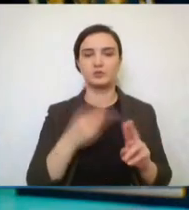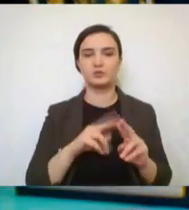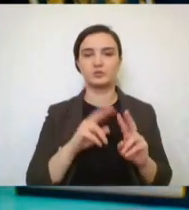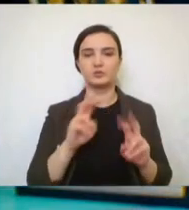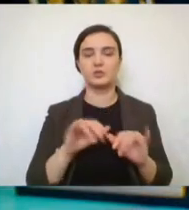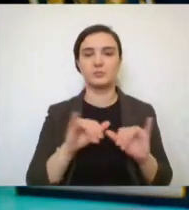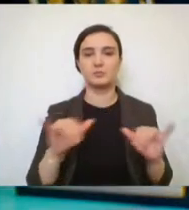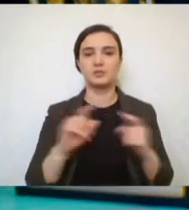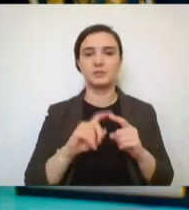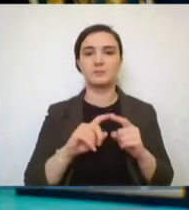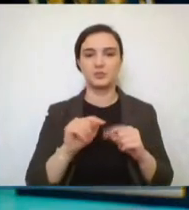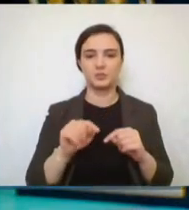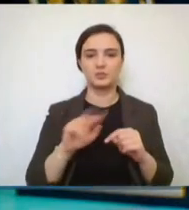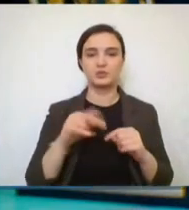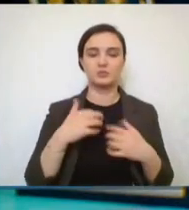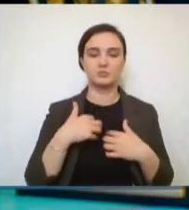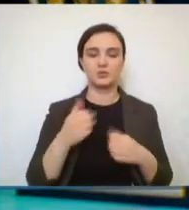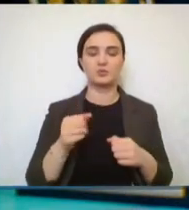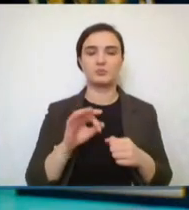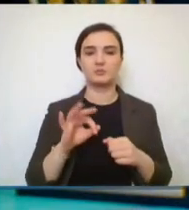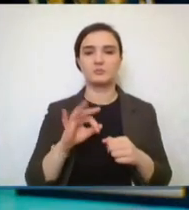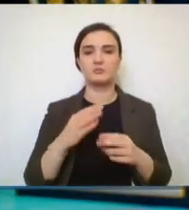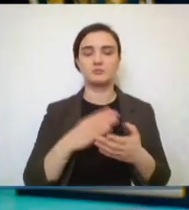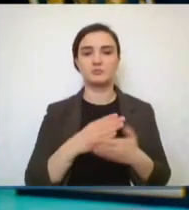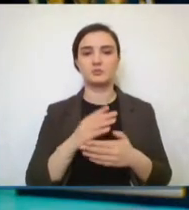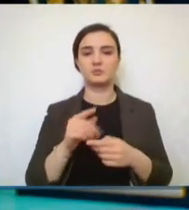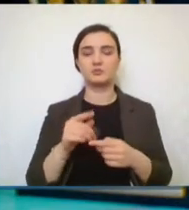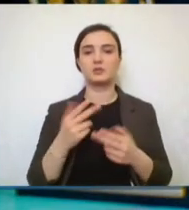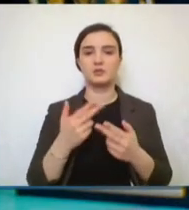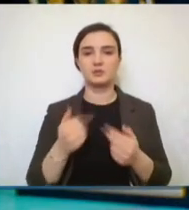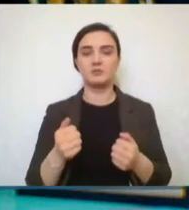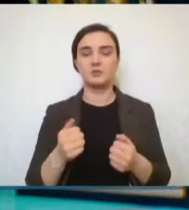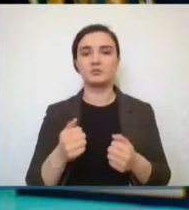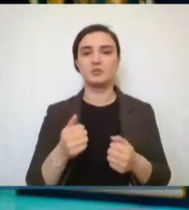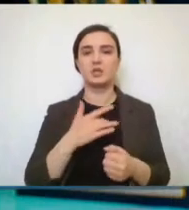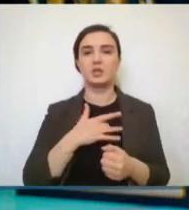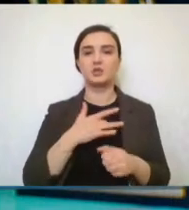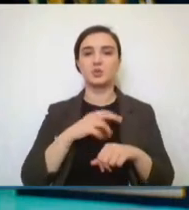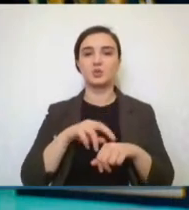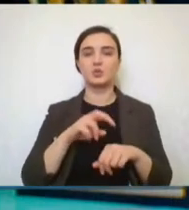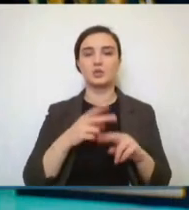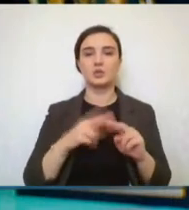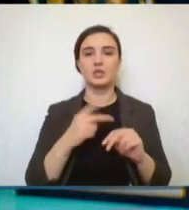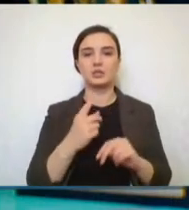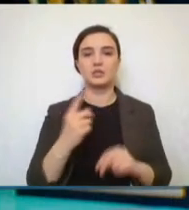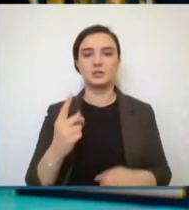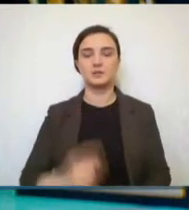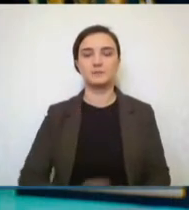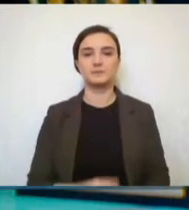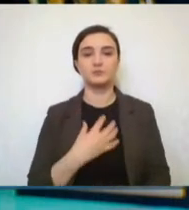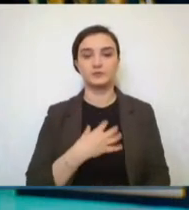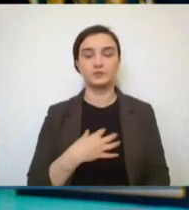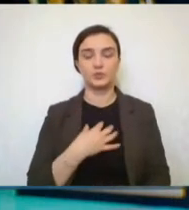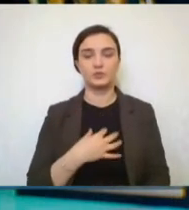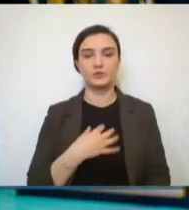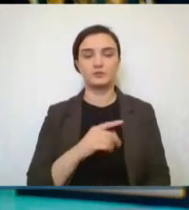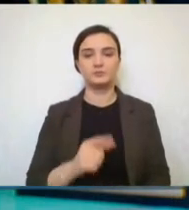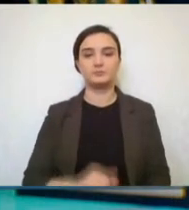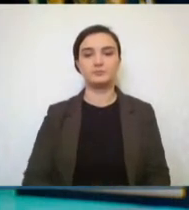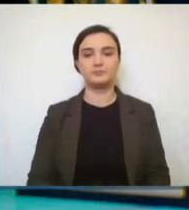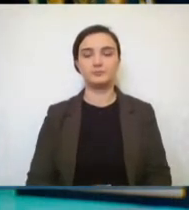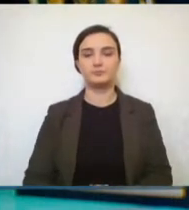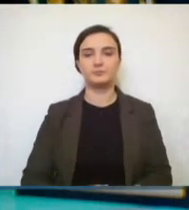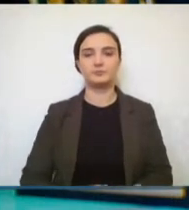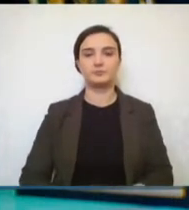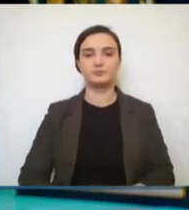თვალსაზრისით და ჯანმრთელობის კუთხით. რასაკვირველია, კარდიოლოგია ერთ-ერთი მნიშვნელოვანი დარტყმის ქვეშ